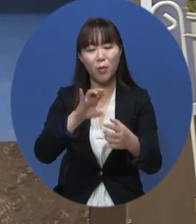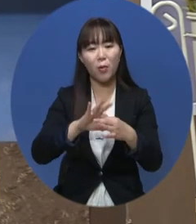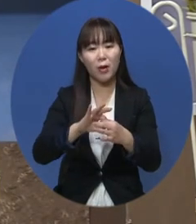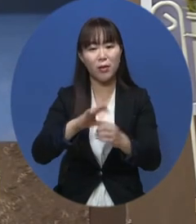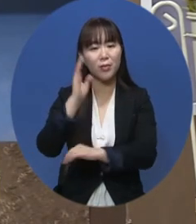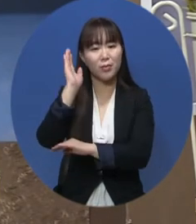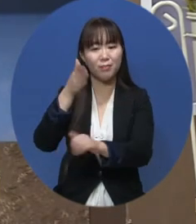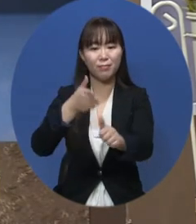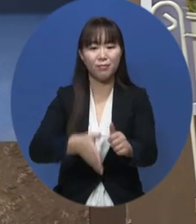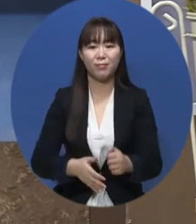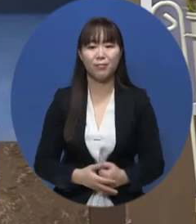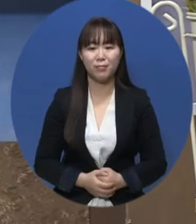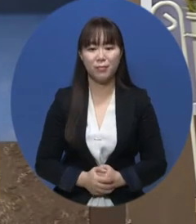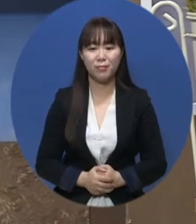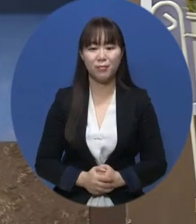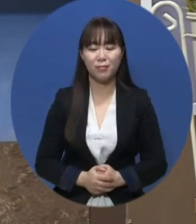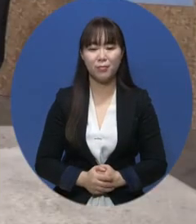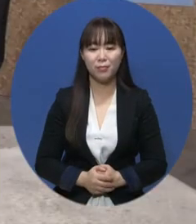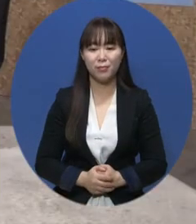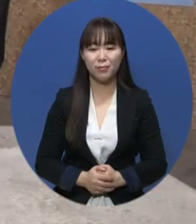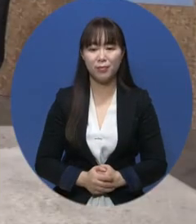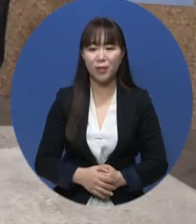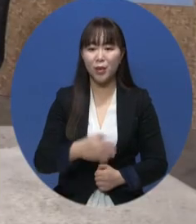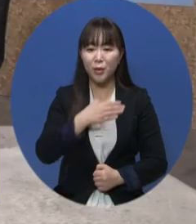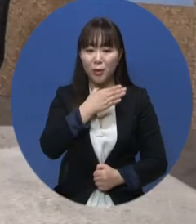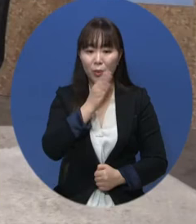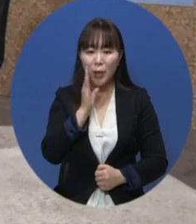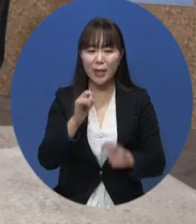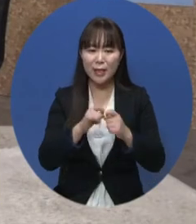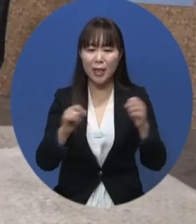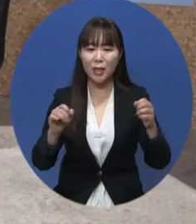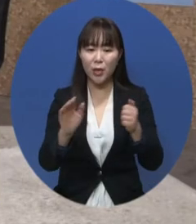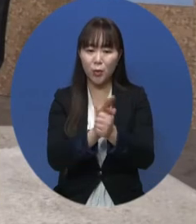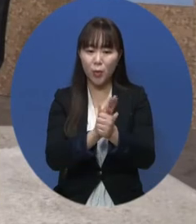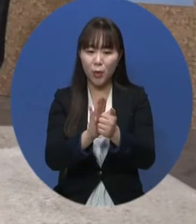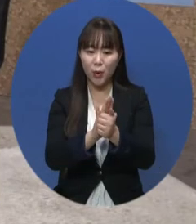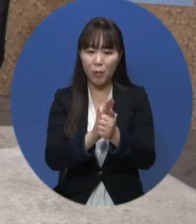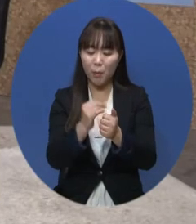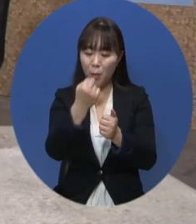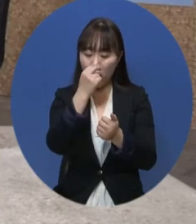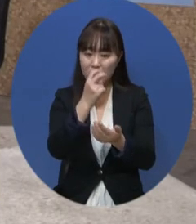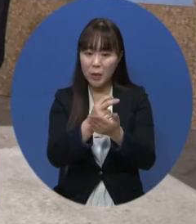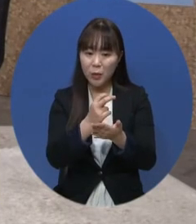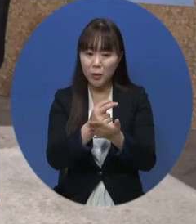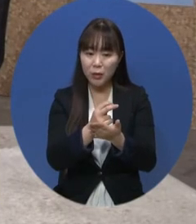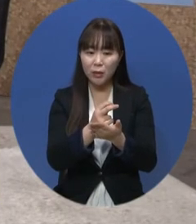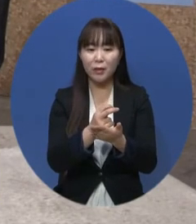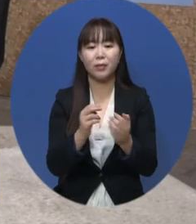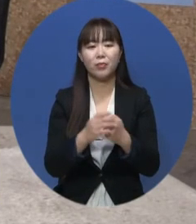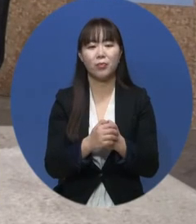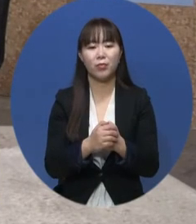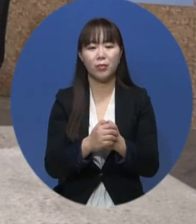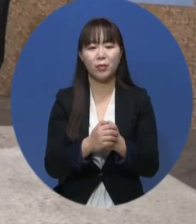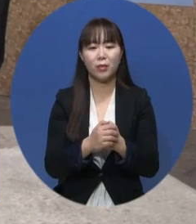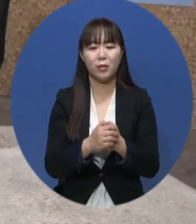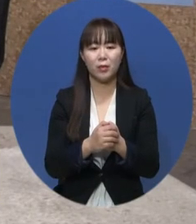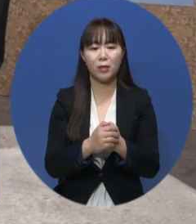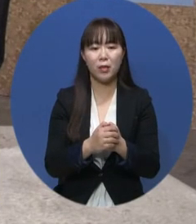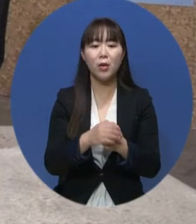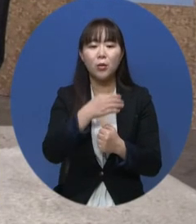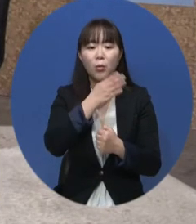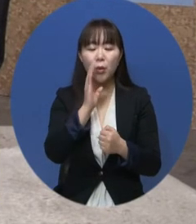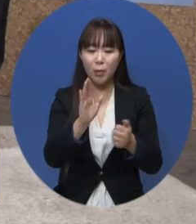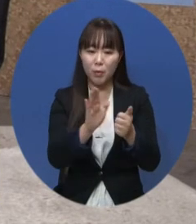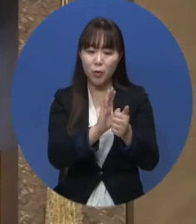부분에 대해서도 말씀 부탁드립니다. 노인 장기 요양 보험 제도는 금방 이제 그 인력 배치 요양 보호사에